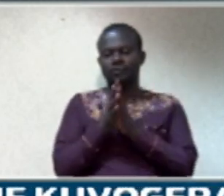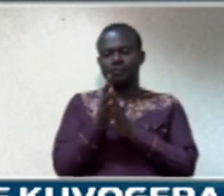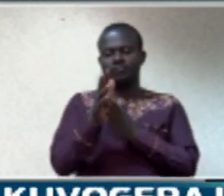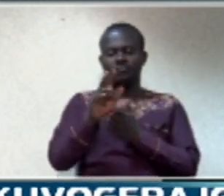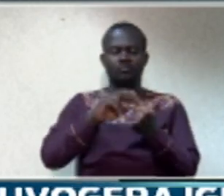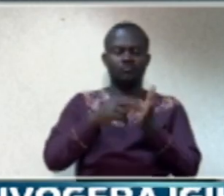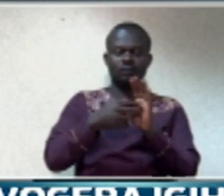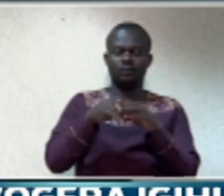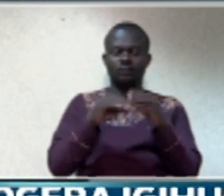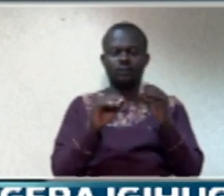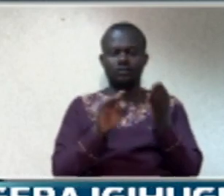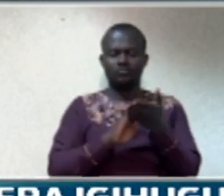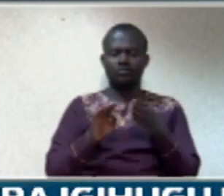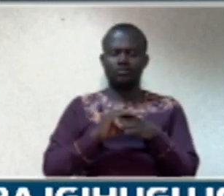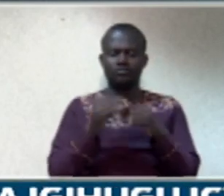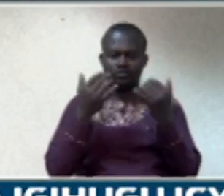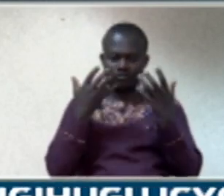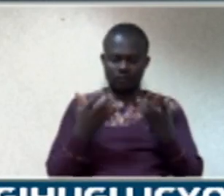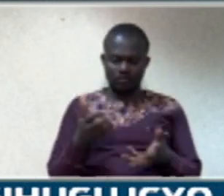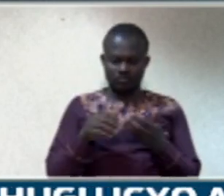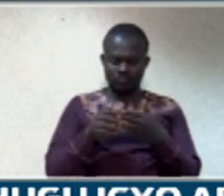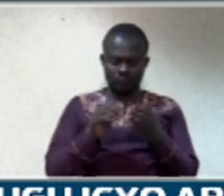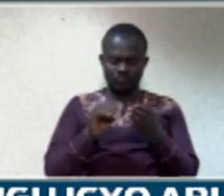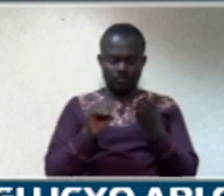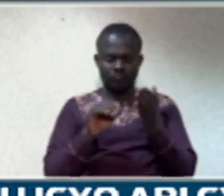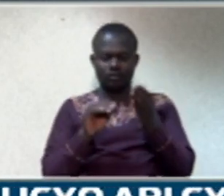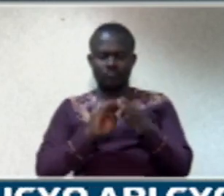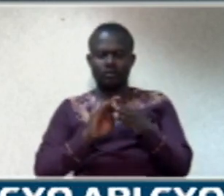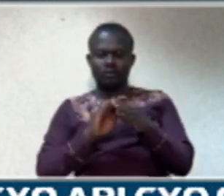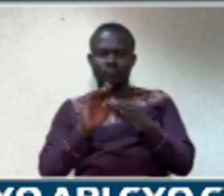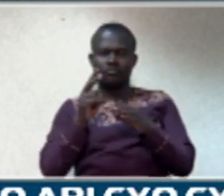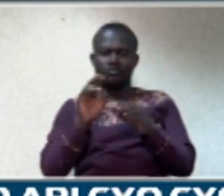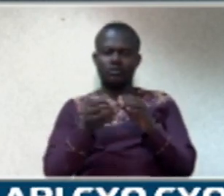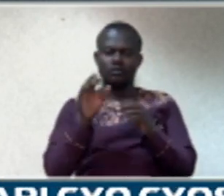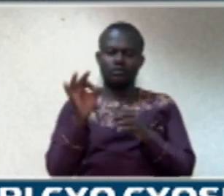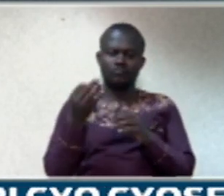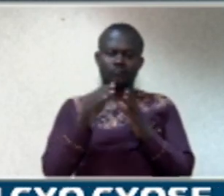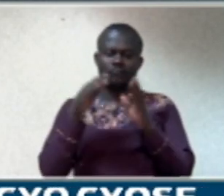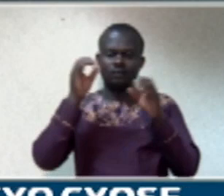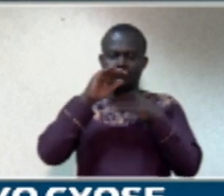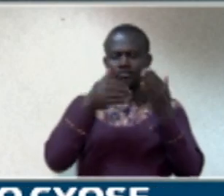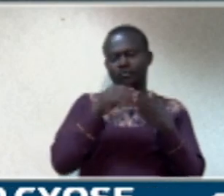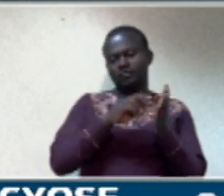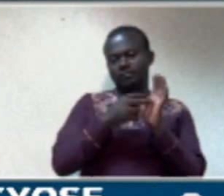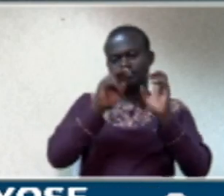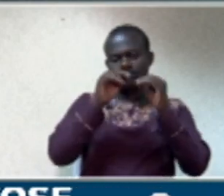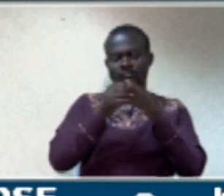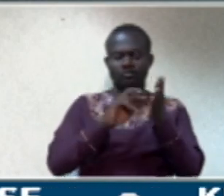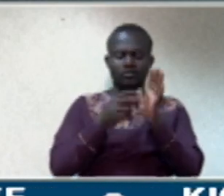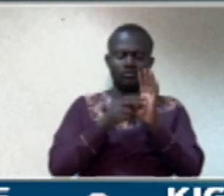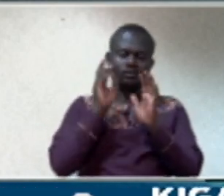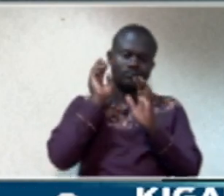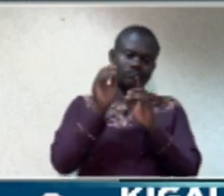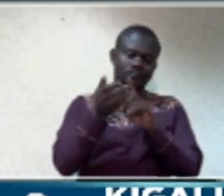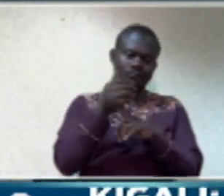kuko n'ishoramari riremereye. Irikora nabuhanga rizaba rikora kuri 2/3 by'umujyi wose bivuze ko ari umushinga